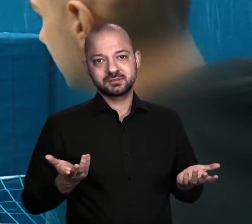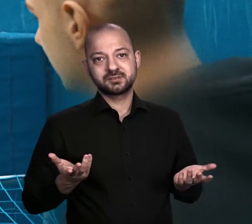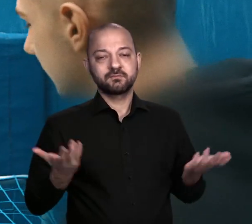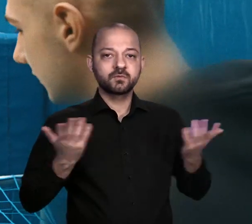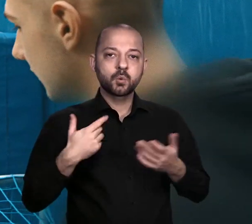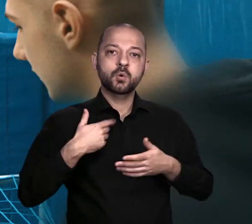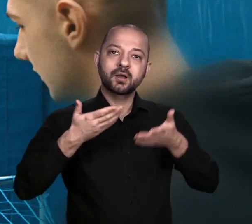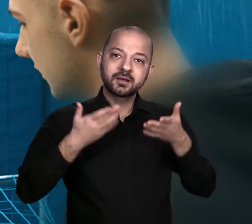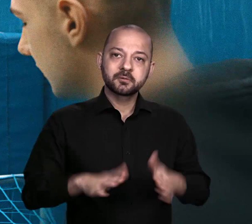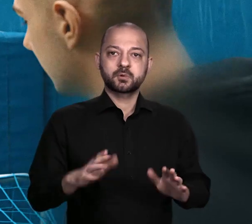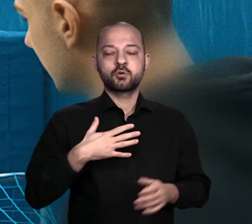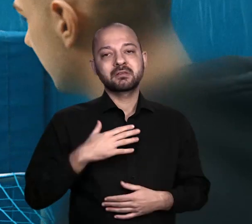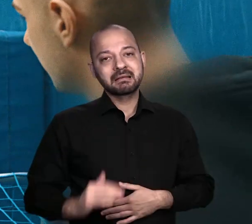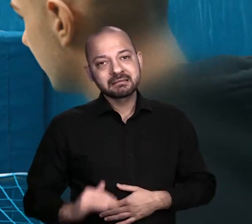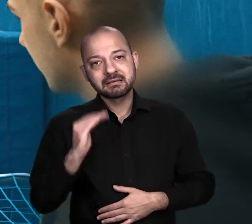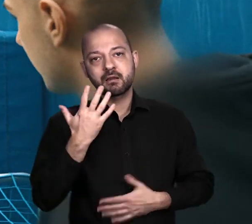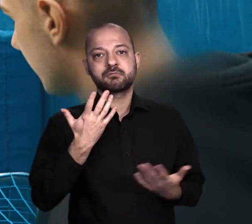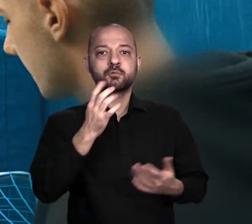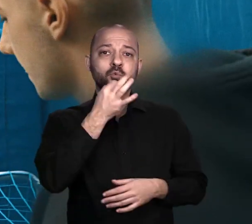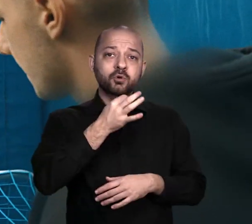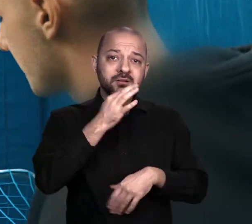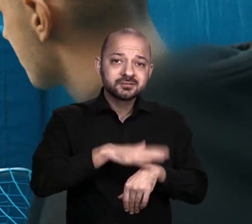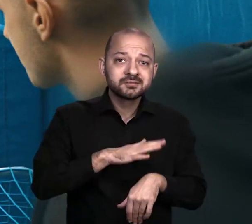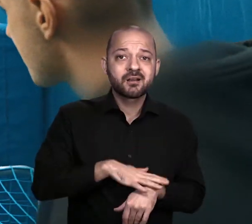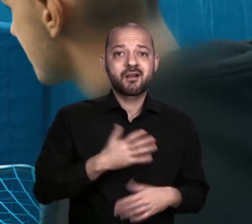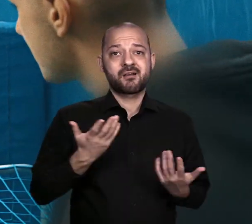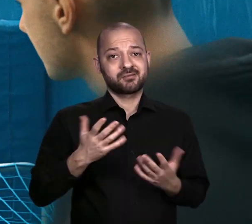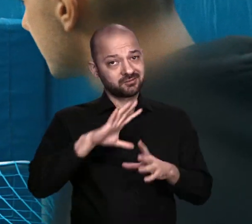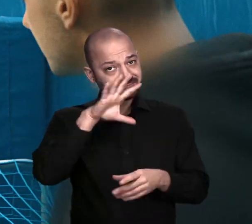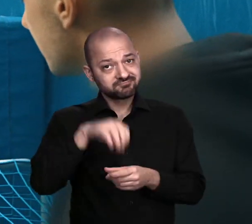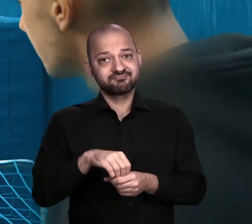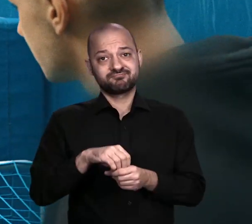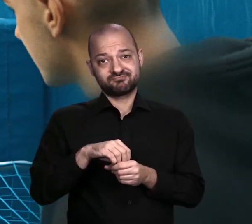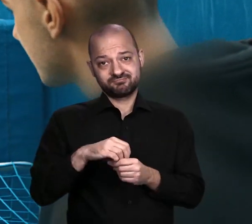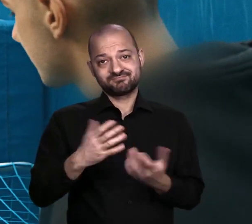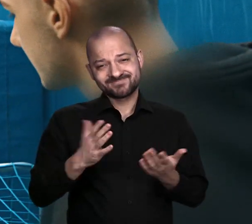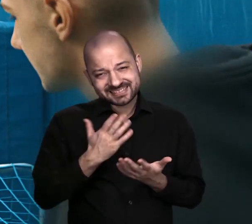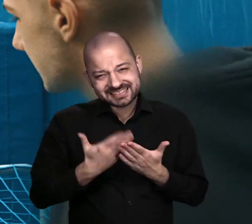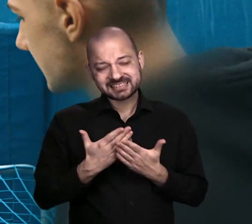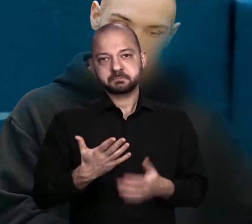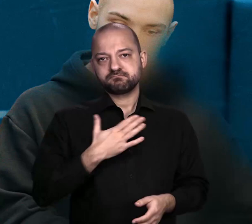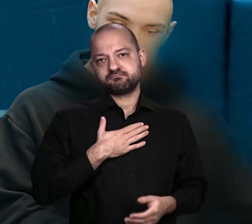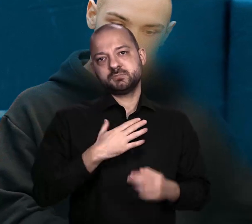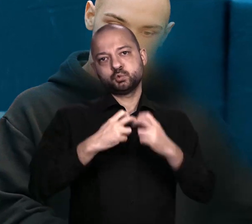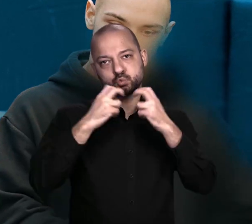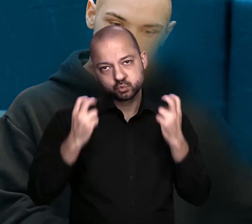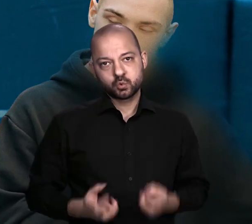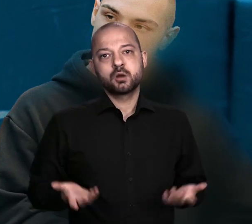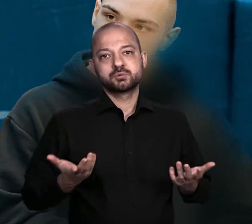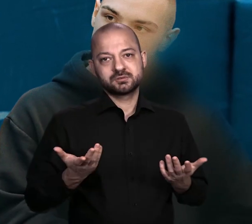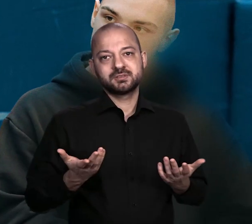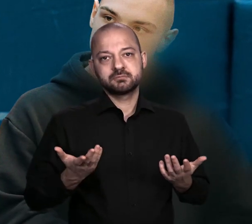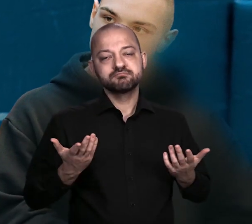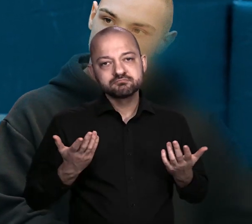aufgewachsen bin oder halt, wo ich geboren bin, wo ich meine Kind- oder Jugendzeit verbracht habe. Das ist für mich,